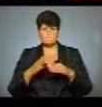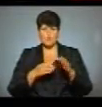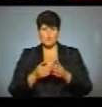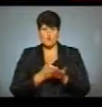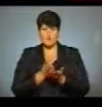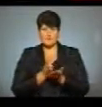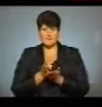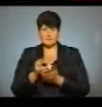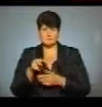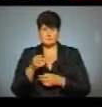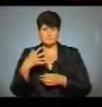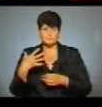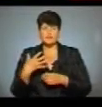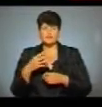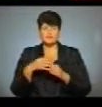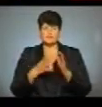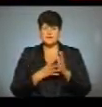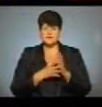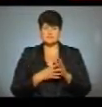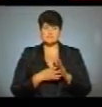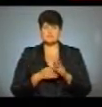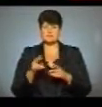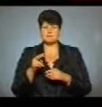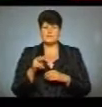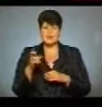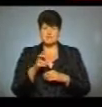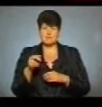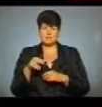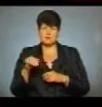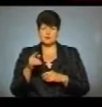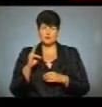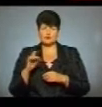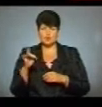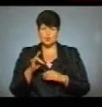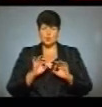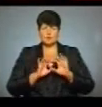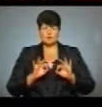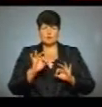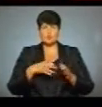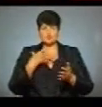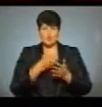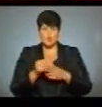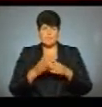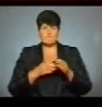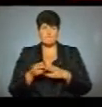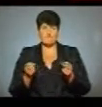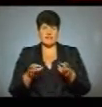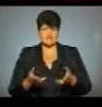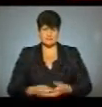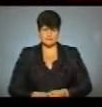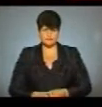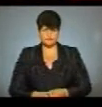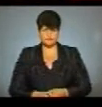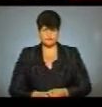«Профорієнтація-2019». Понад 120 учасників з Бережанського, Підгаєцького, Зборівського та Козівського районів розповіли про свої професії.